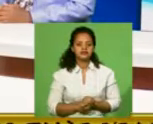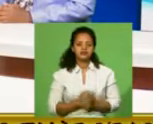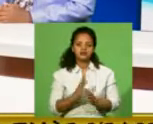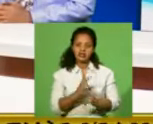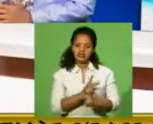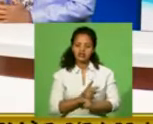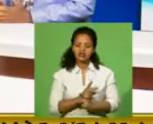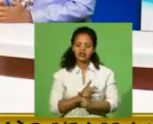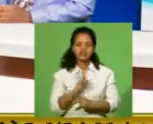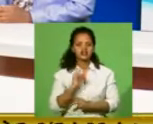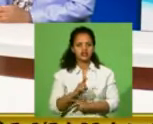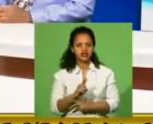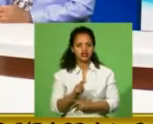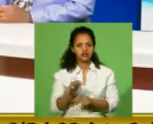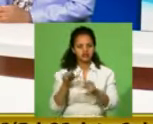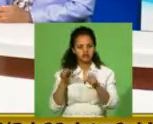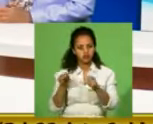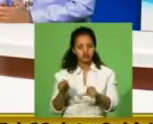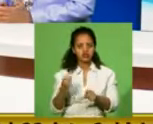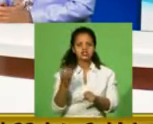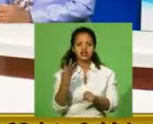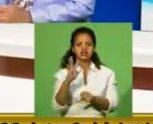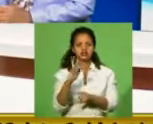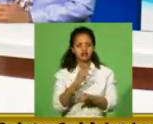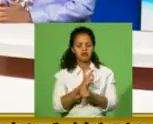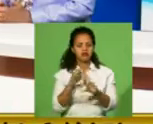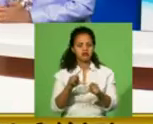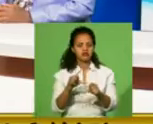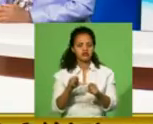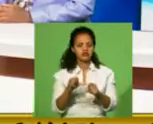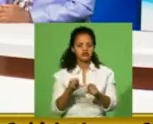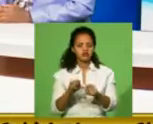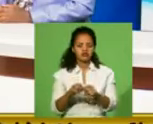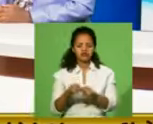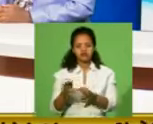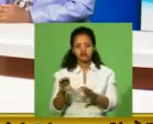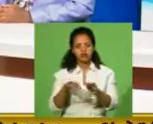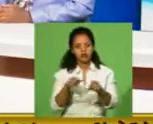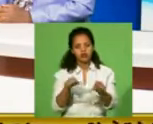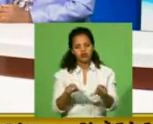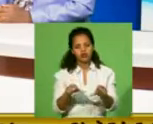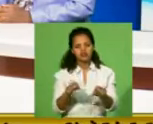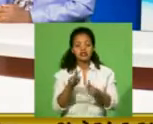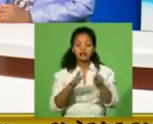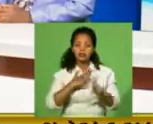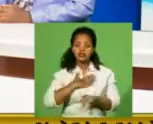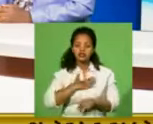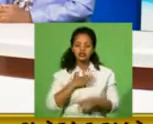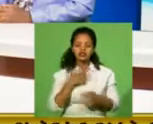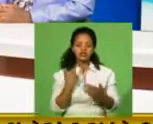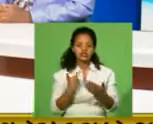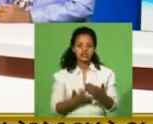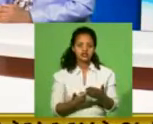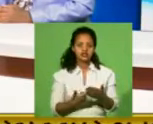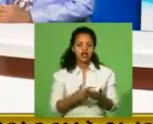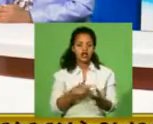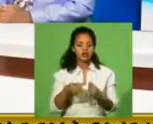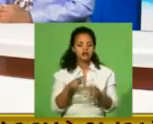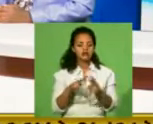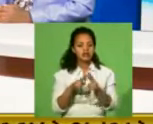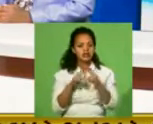መጠንቀቅ ያስፈልጋል። ኳራንቲን ለ14 ቀን ማቆየት፣ ምርመራ ማድረግና ማውጣት ስለሆነ ህዝባችን ከዚህ አካባቢ